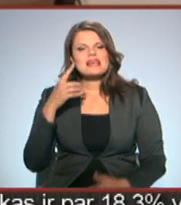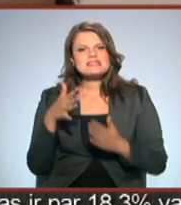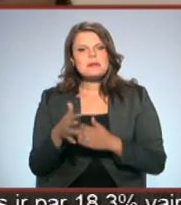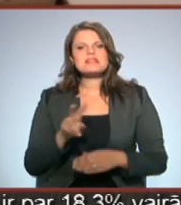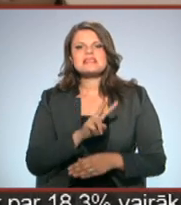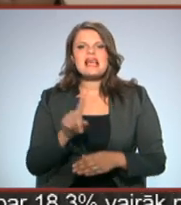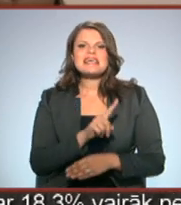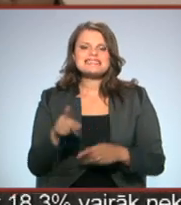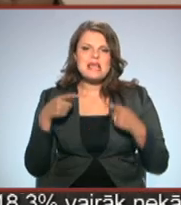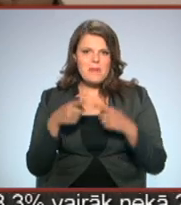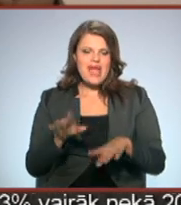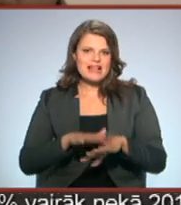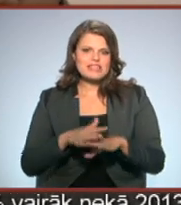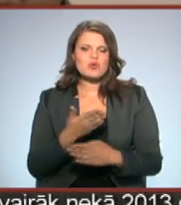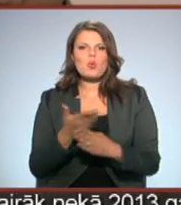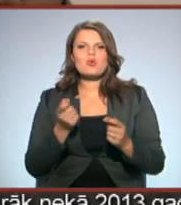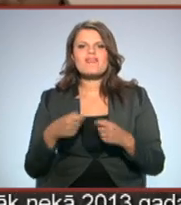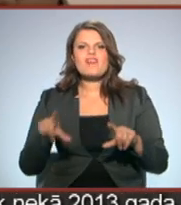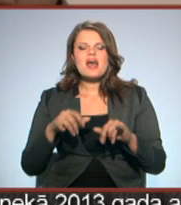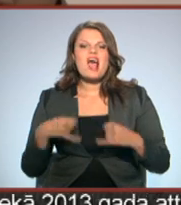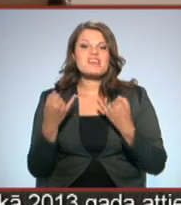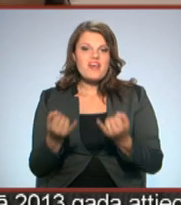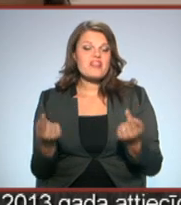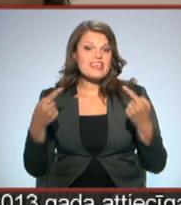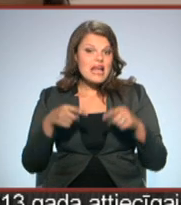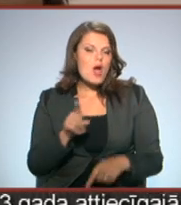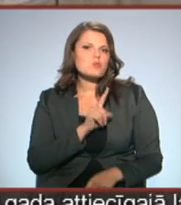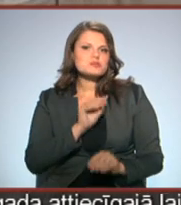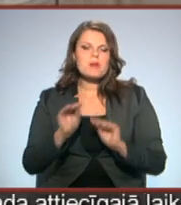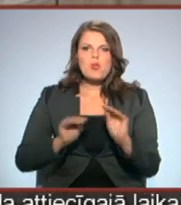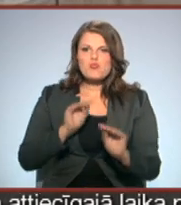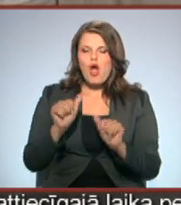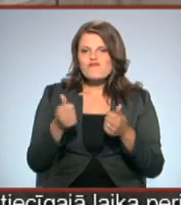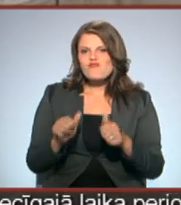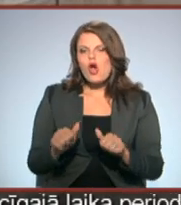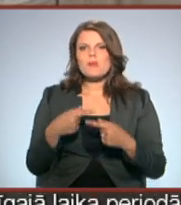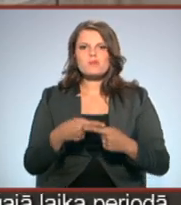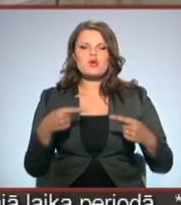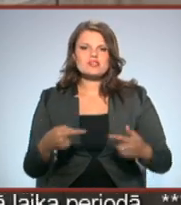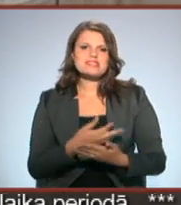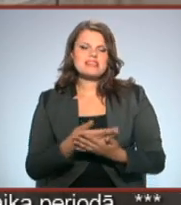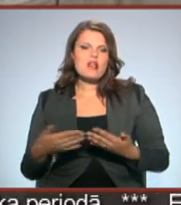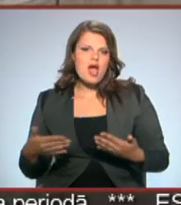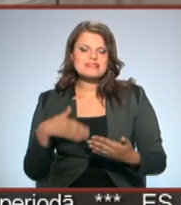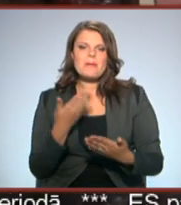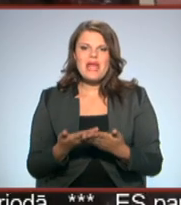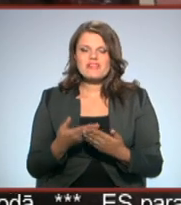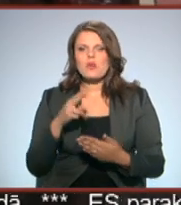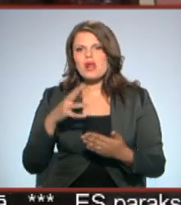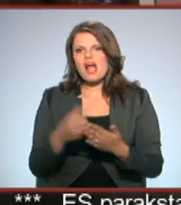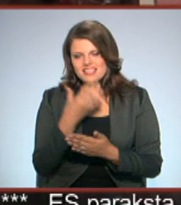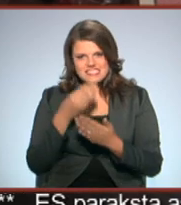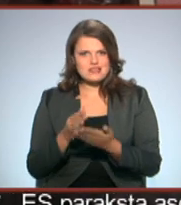tirgi, kur vairāk veltīt laiku un uzmanību gan noformējumā, gan produkcijas klāstā, atradīs savu nišu.